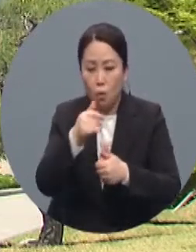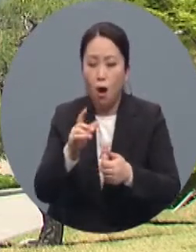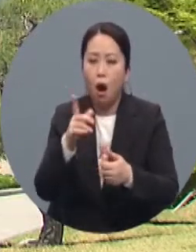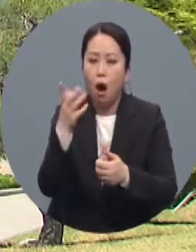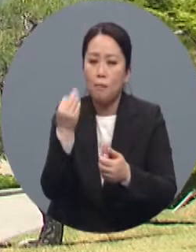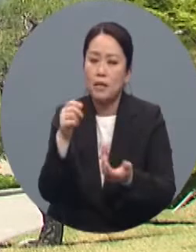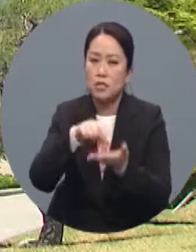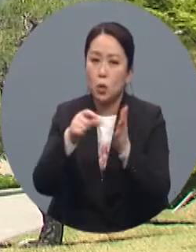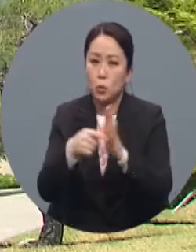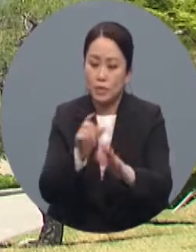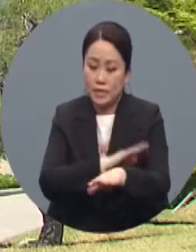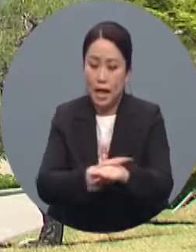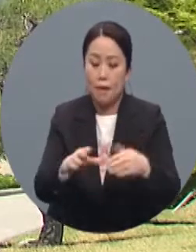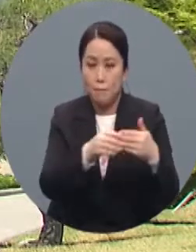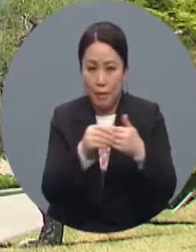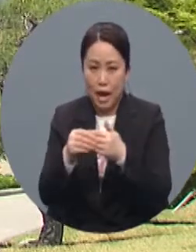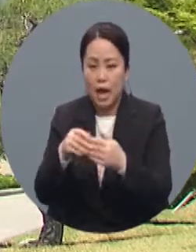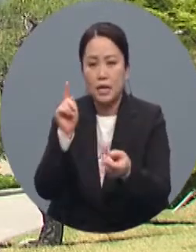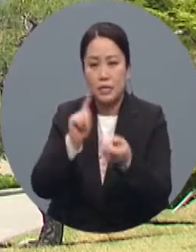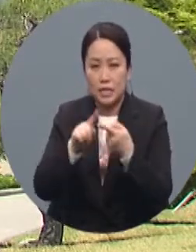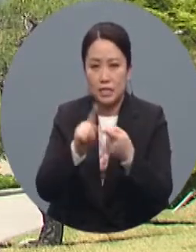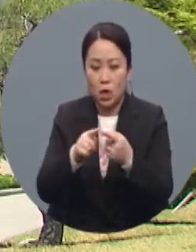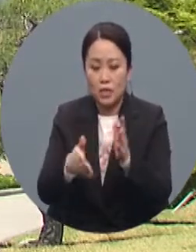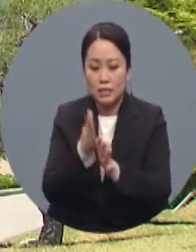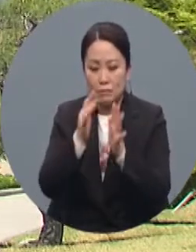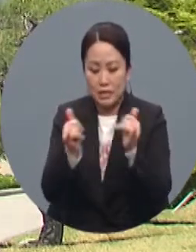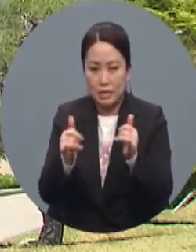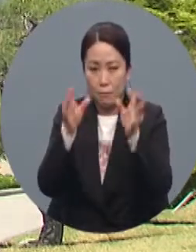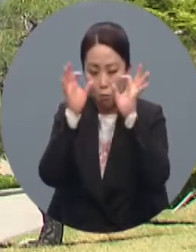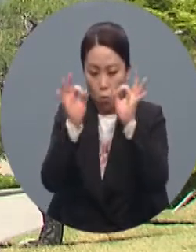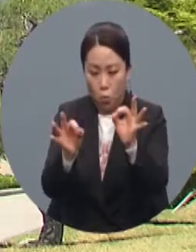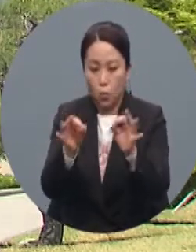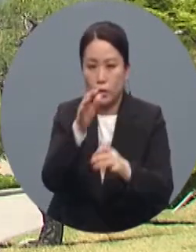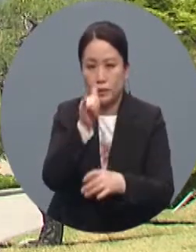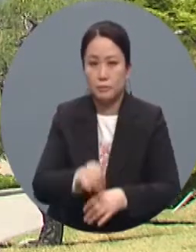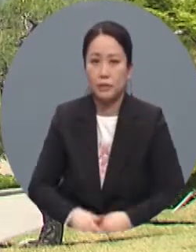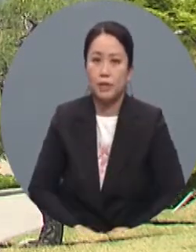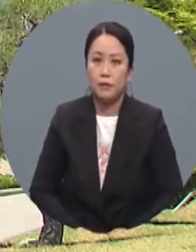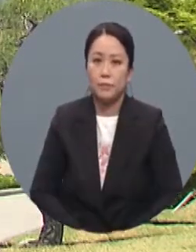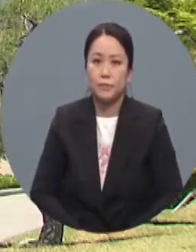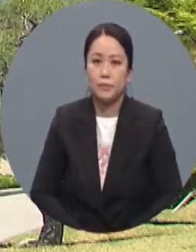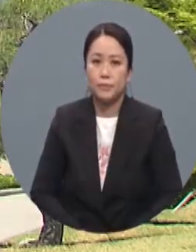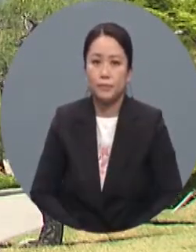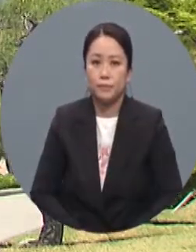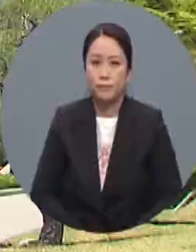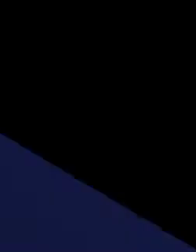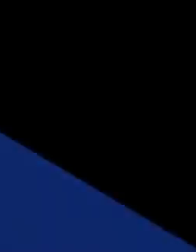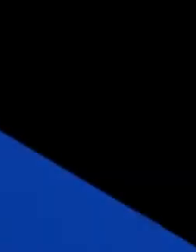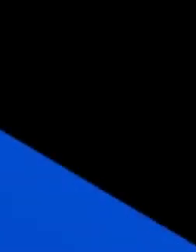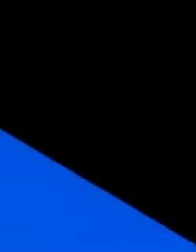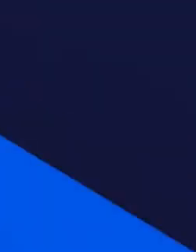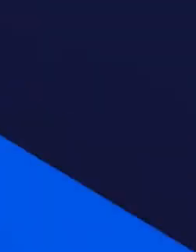수 있을지 시민들은 지켜보고 있습니다. MBC 뉴스 이두원입니다.